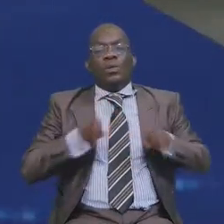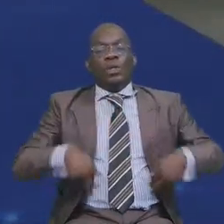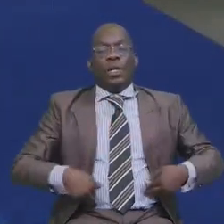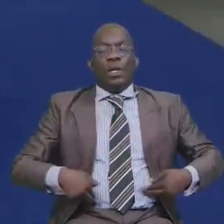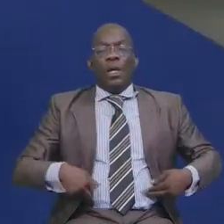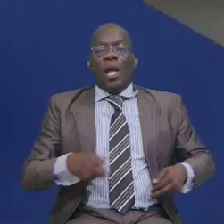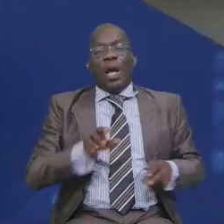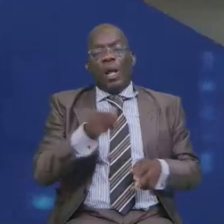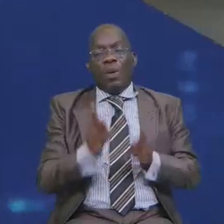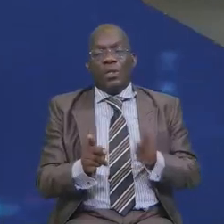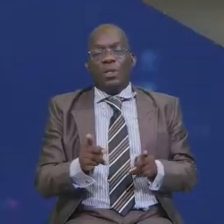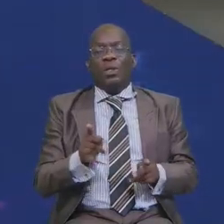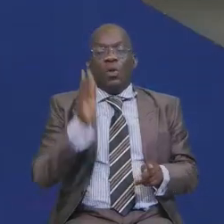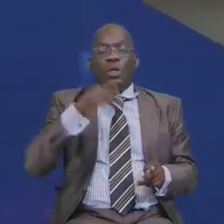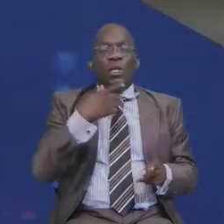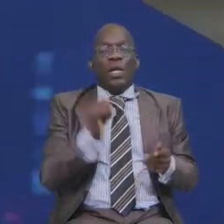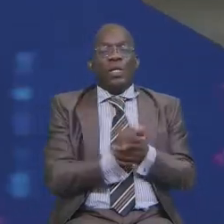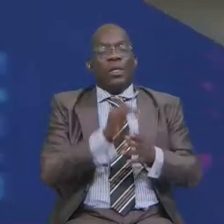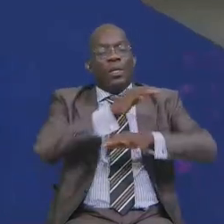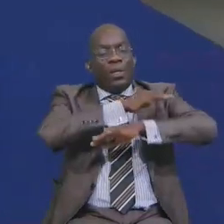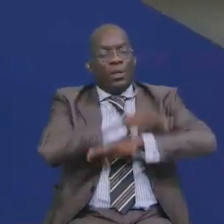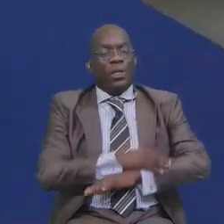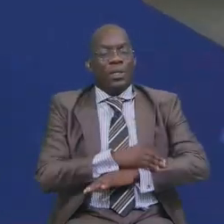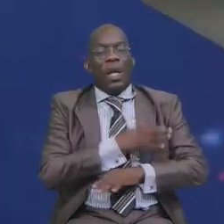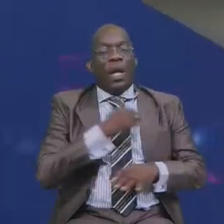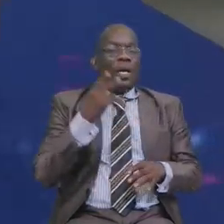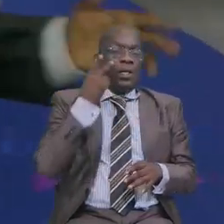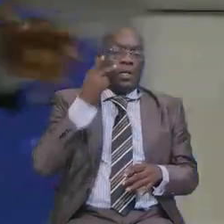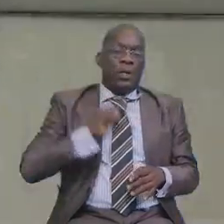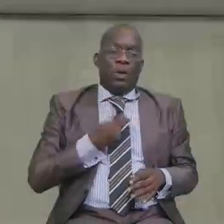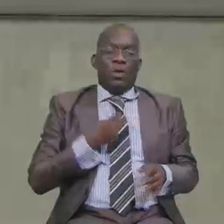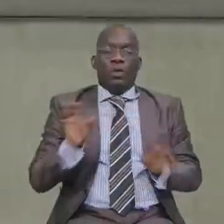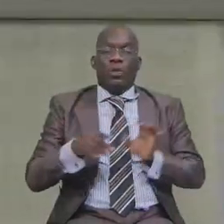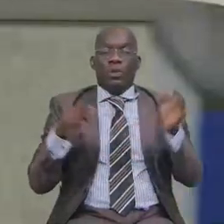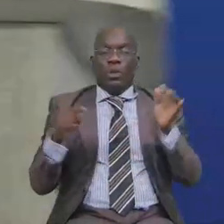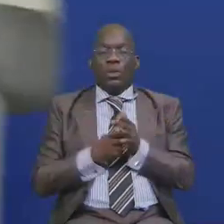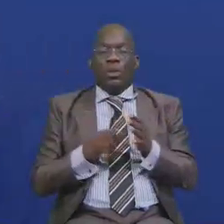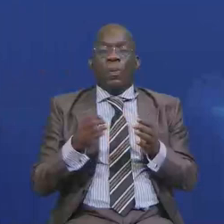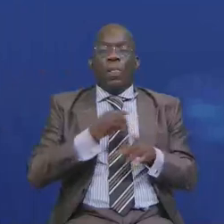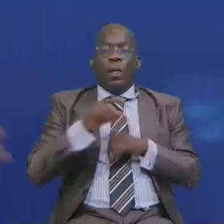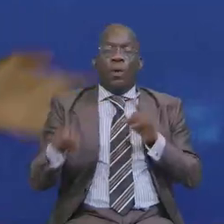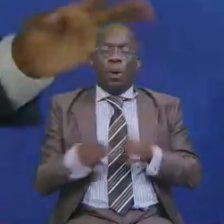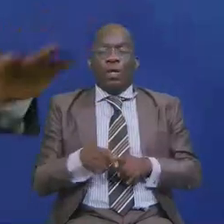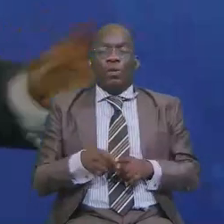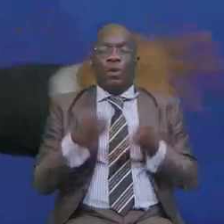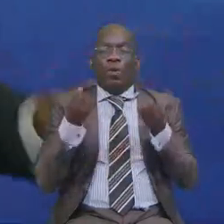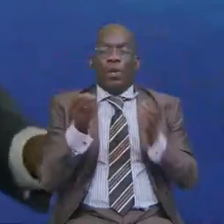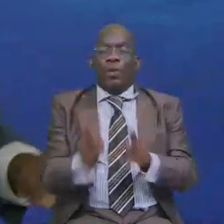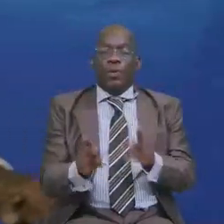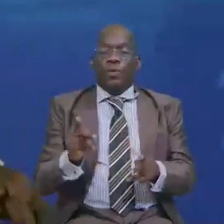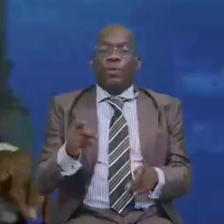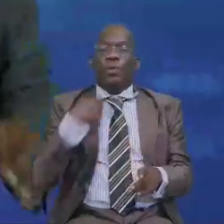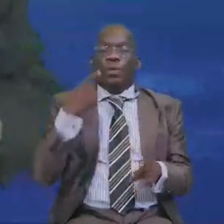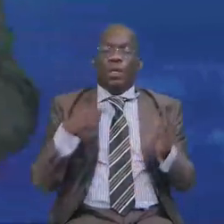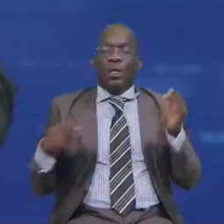dira, pourquoi ne pas te reposer et nous regarder faire? Et quand plusieurs le disent de